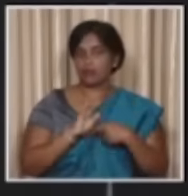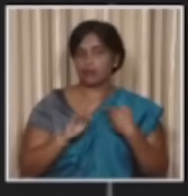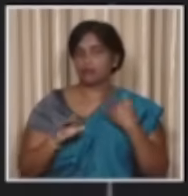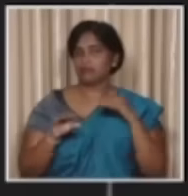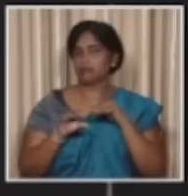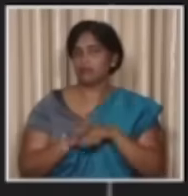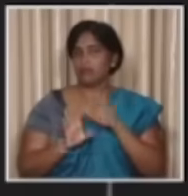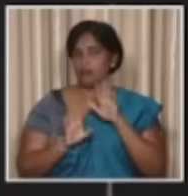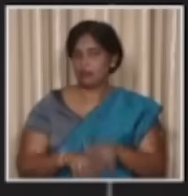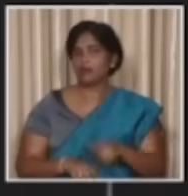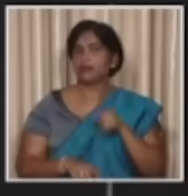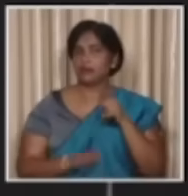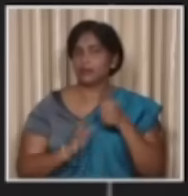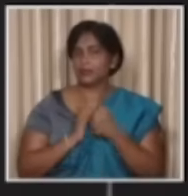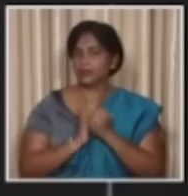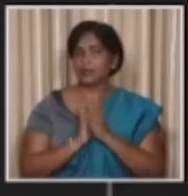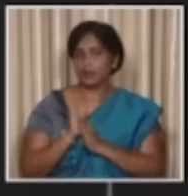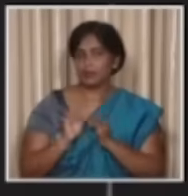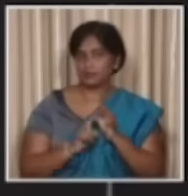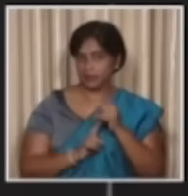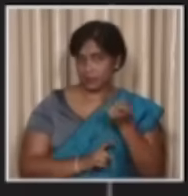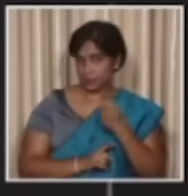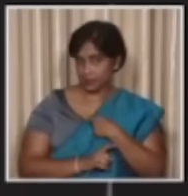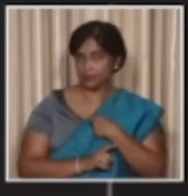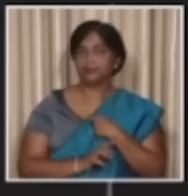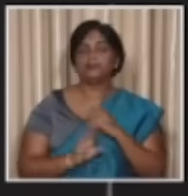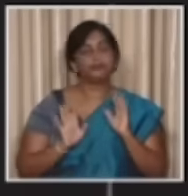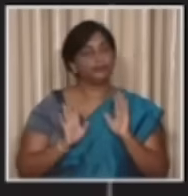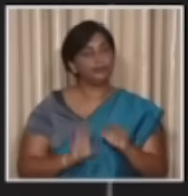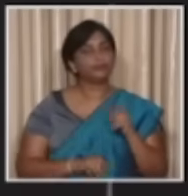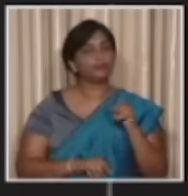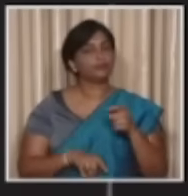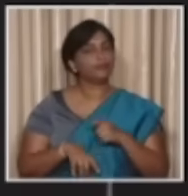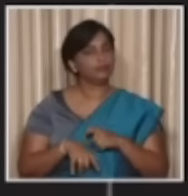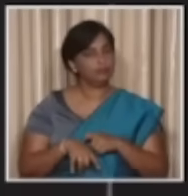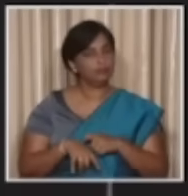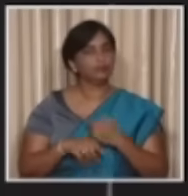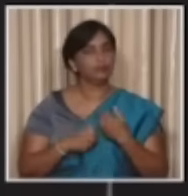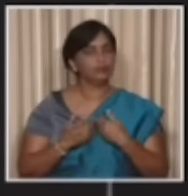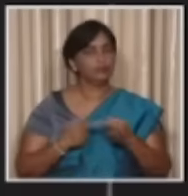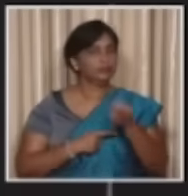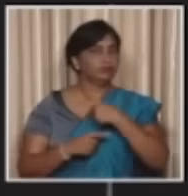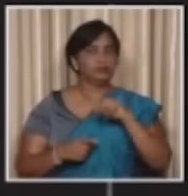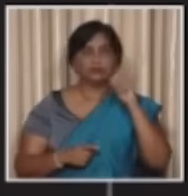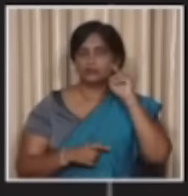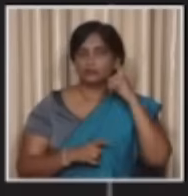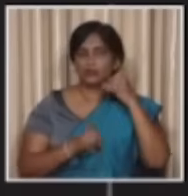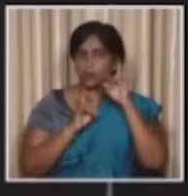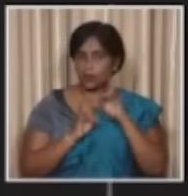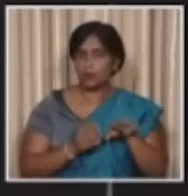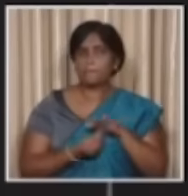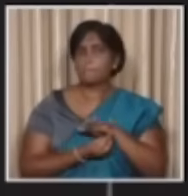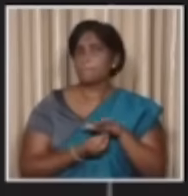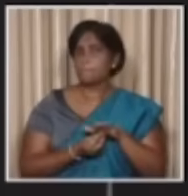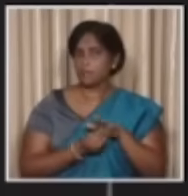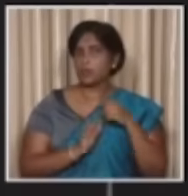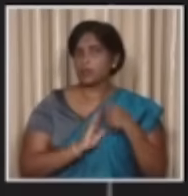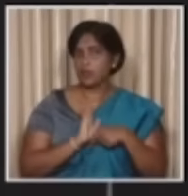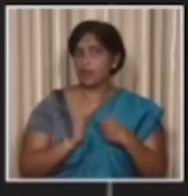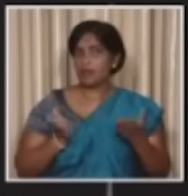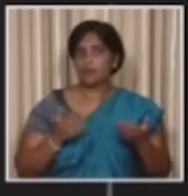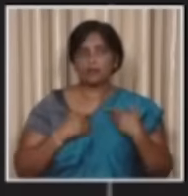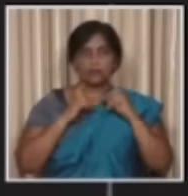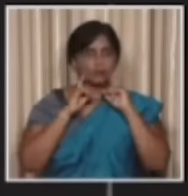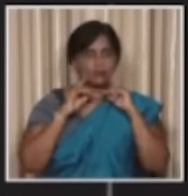තිබෙනවා කියලා ඔබතුමා ගරු ඇමතුමා. එතකොට ඒ අවස්ථාවේදී අපි කවුරුත් දැනන් හිටියේ නැහැ එවැනි පරිසරයක් රට තුල තිබුණා